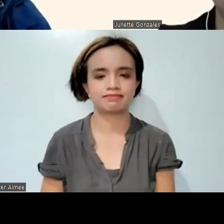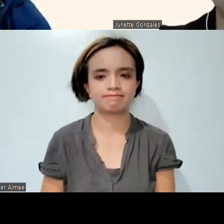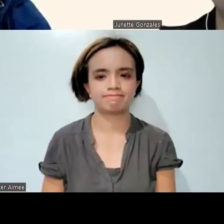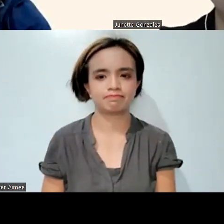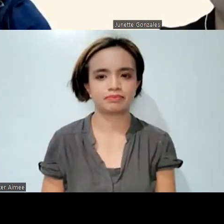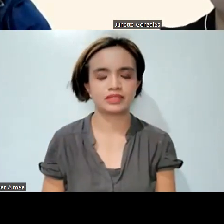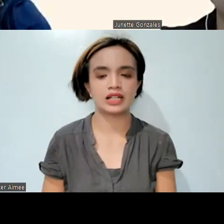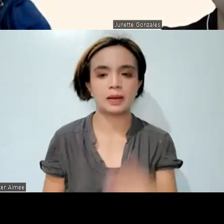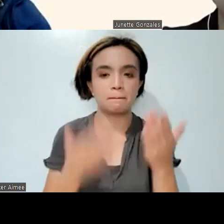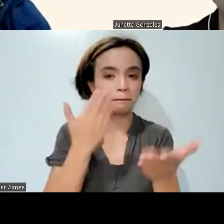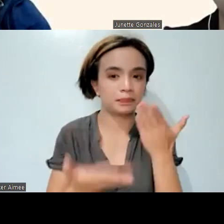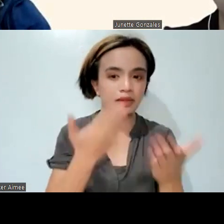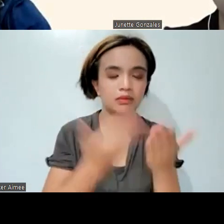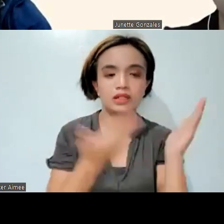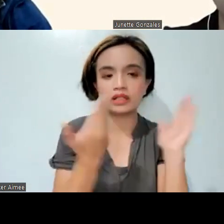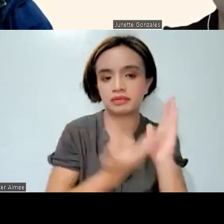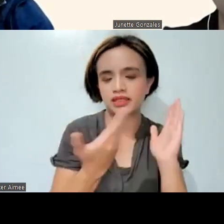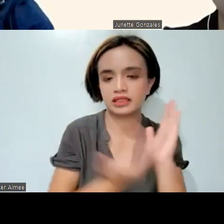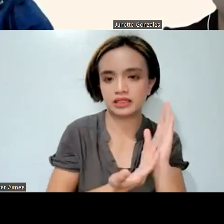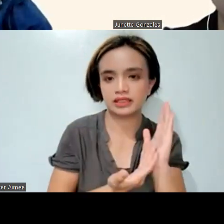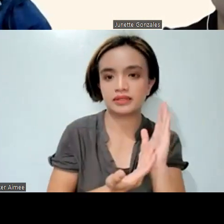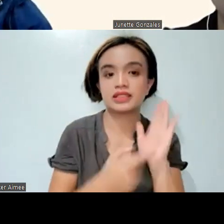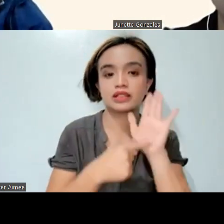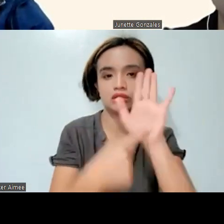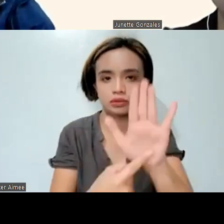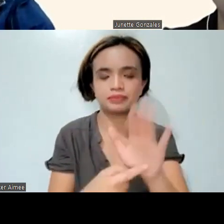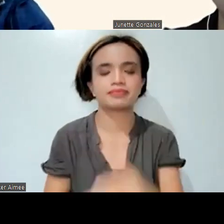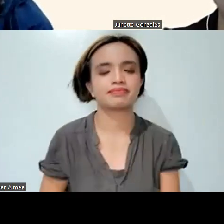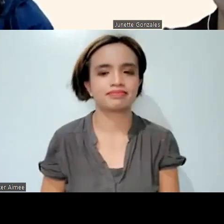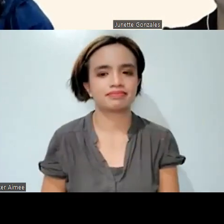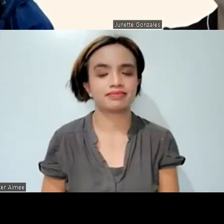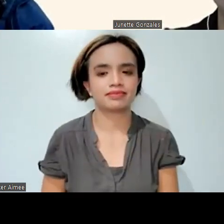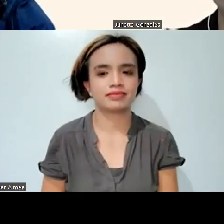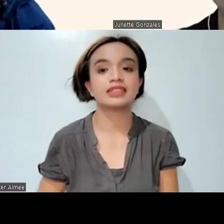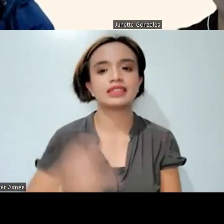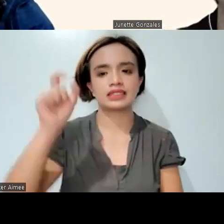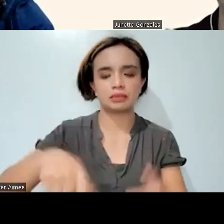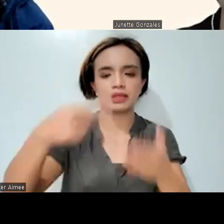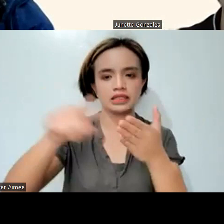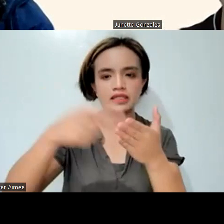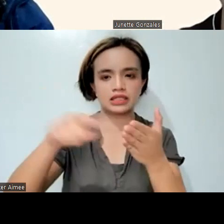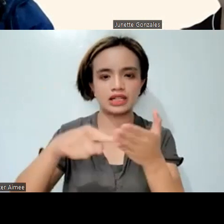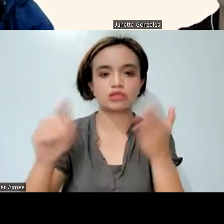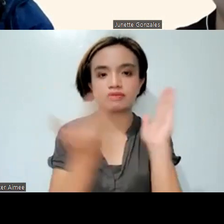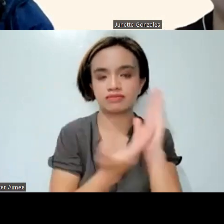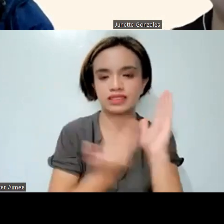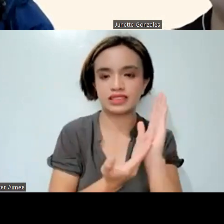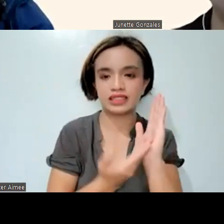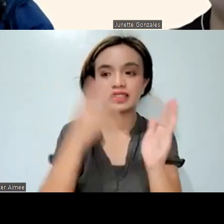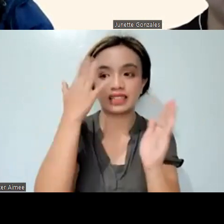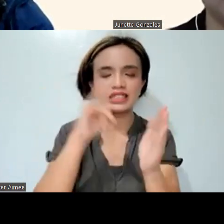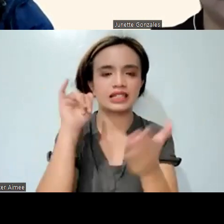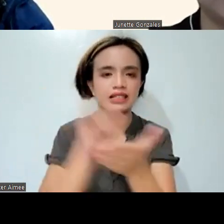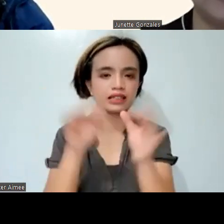And probably the evidence they are presenting, i-check mo yung ebidensya kasi mahalaga din yon